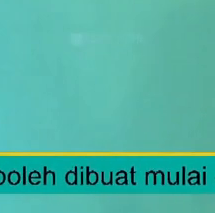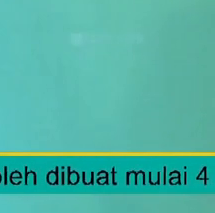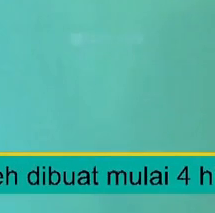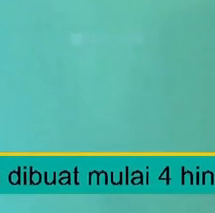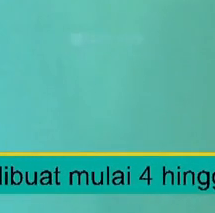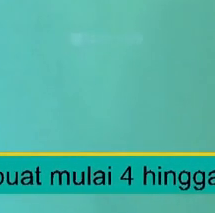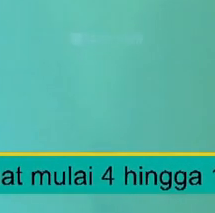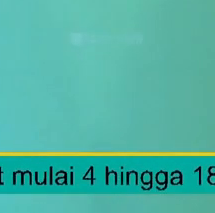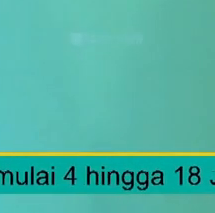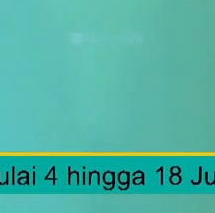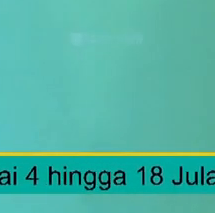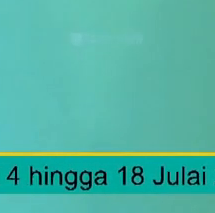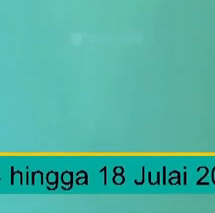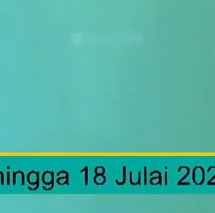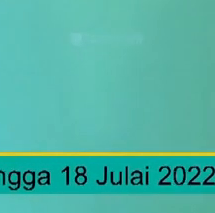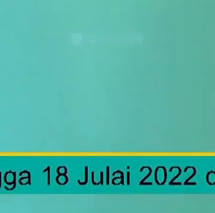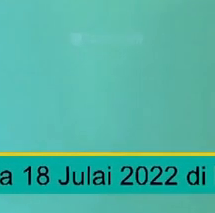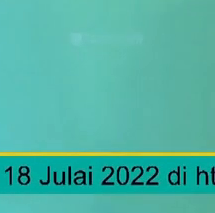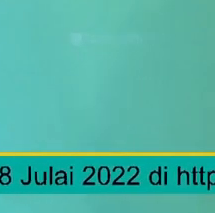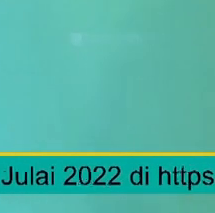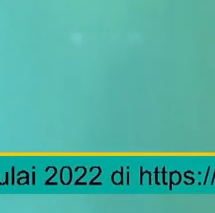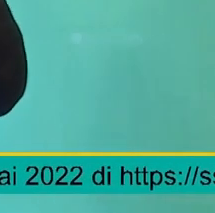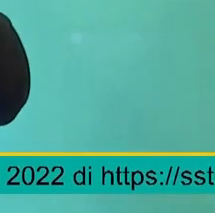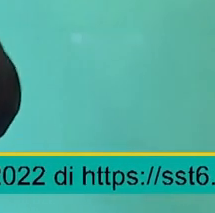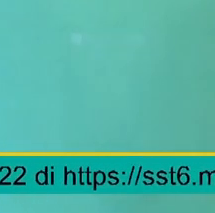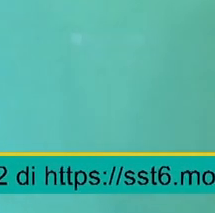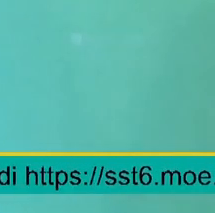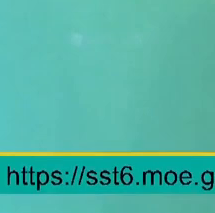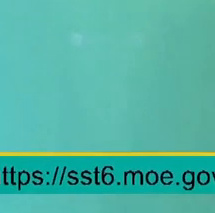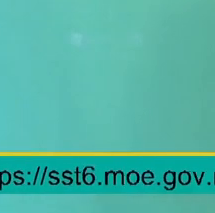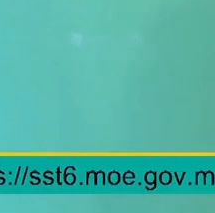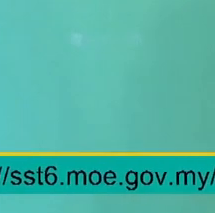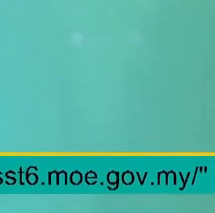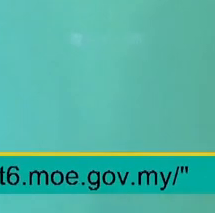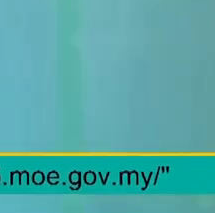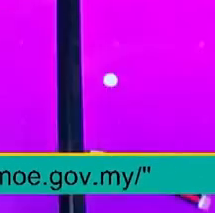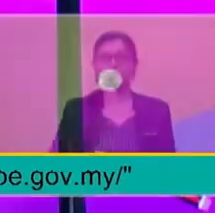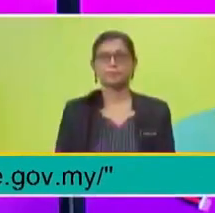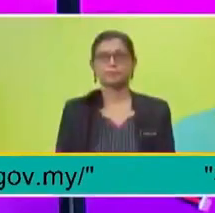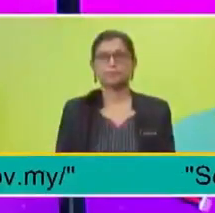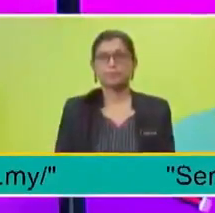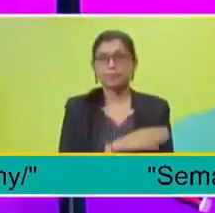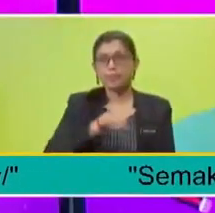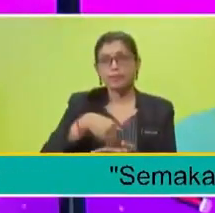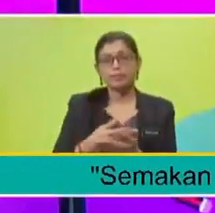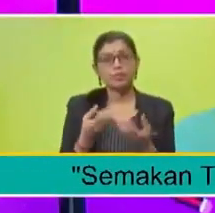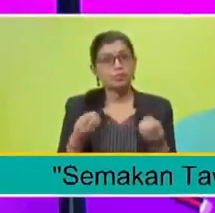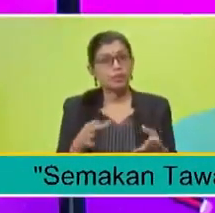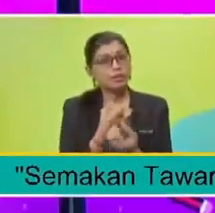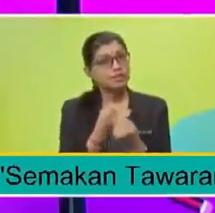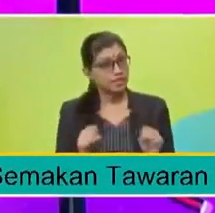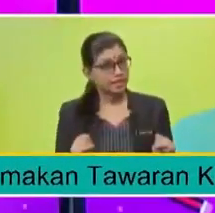pernikahan khas dalam kuil Kuala Lumpur Oke Nampaknya kita bersedia penutup di rumah Kenapa sih dia jago